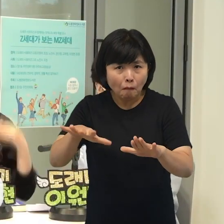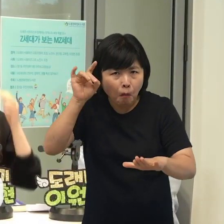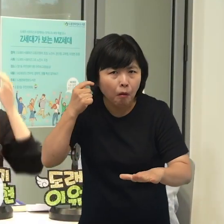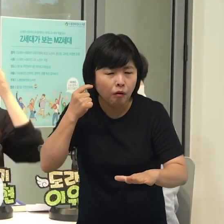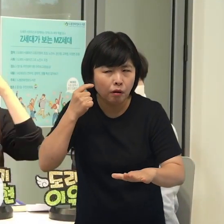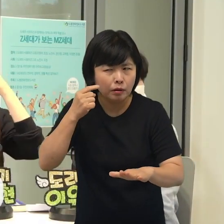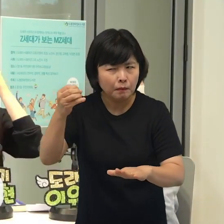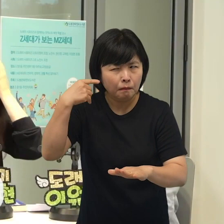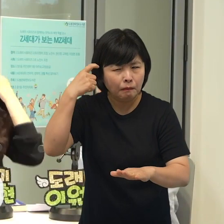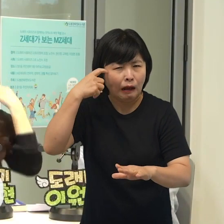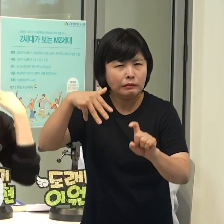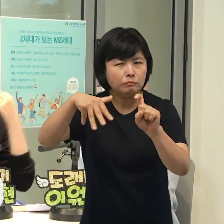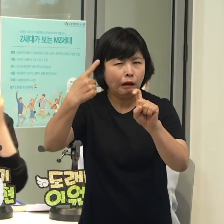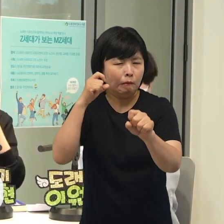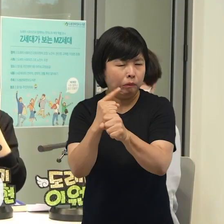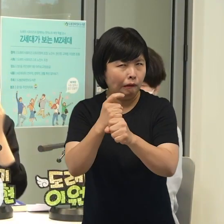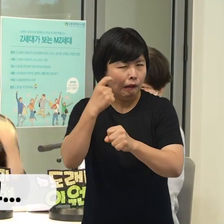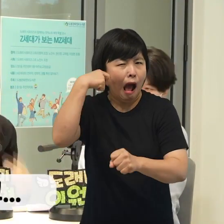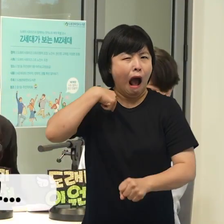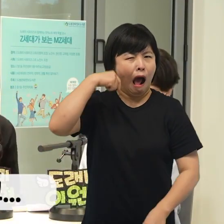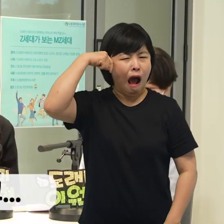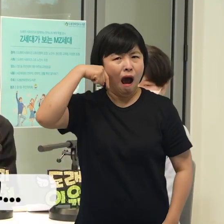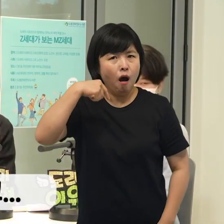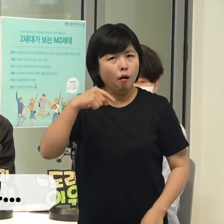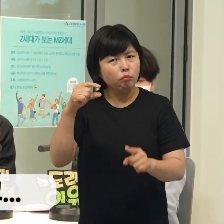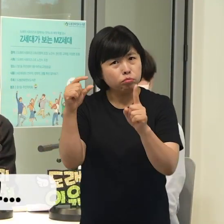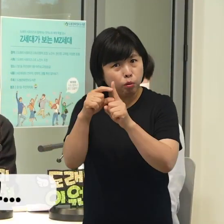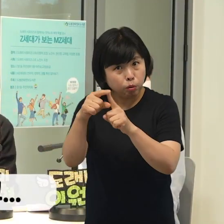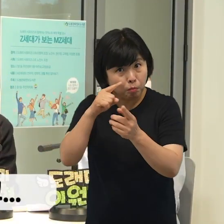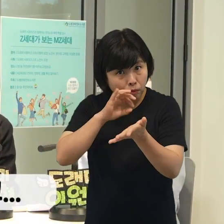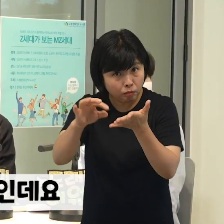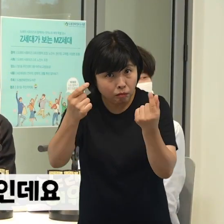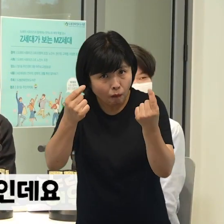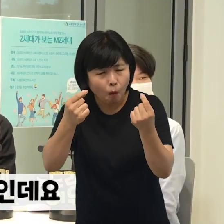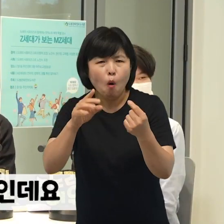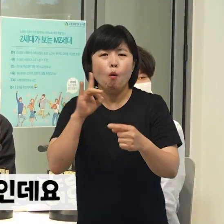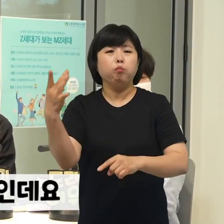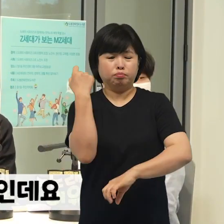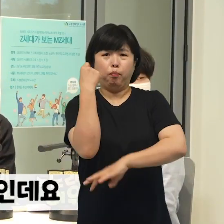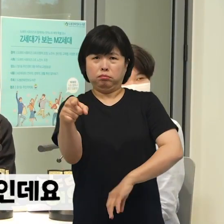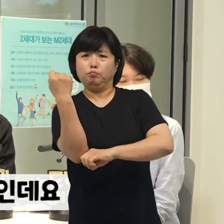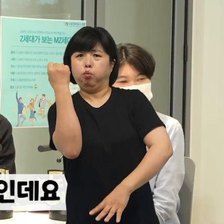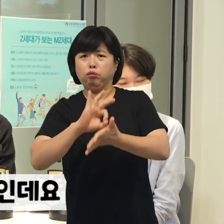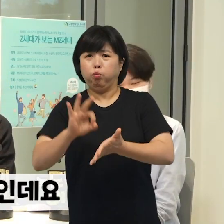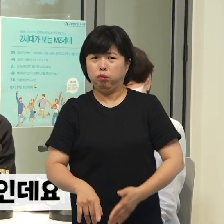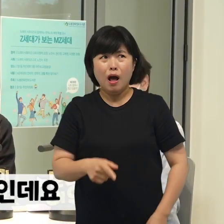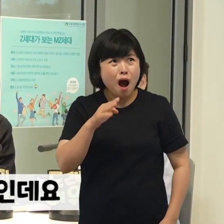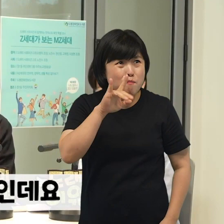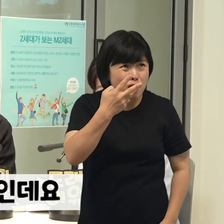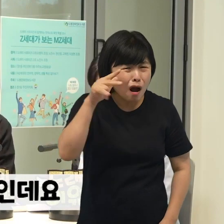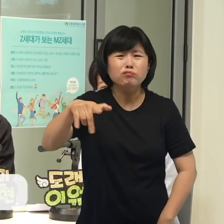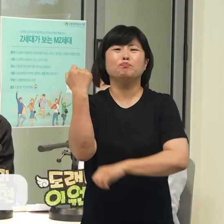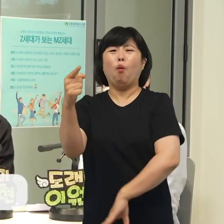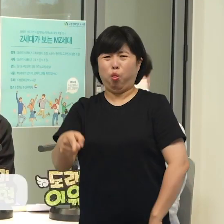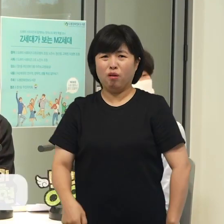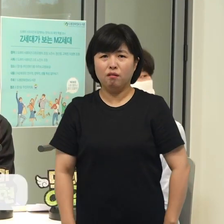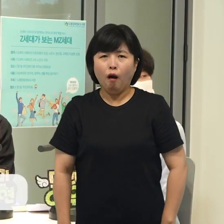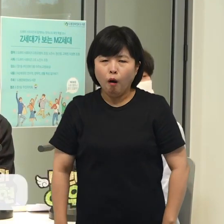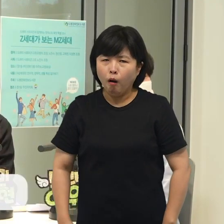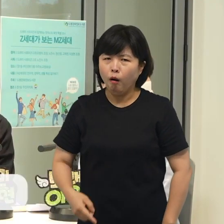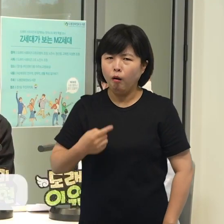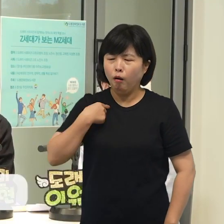듣고 한 10초 정도 생각했어요. 어떤 단어를 말하시는 거지? 이것도 기본인데, 별다 줄 기본인데. 저는 사실